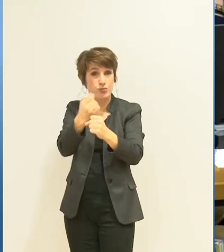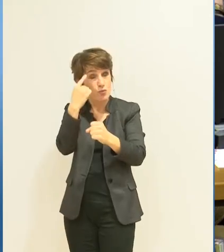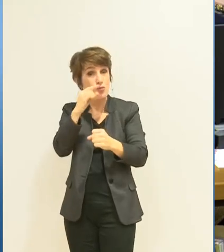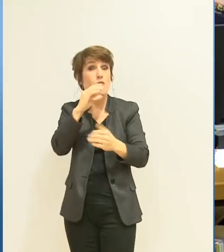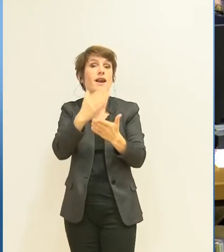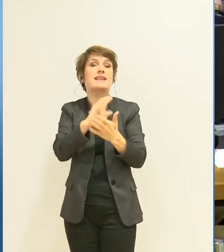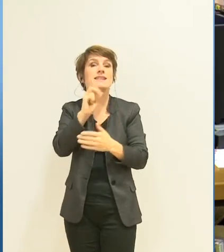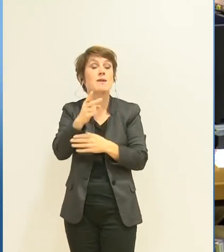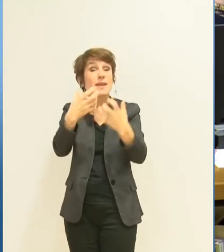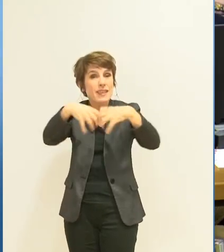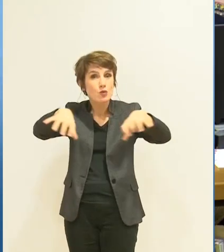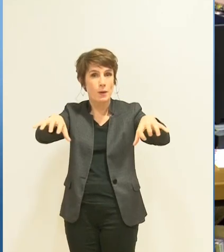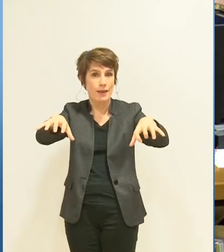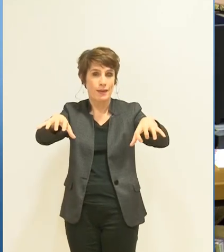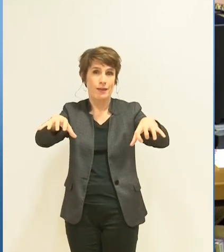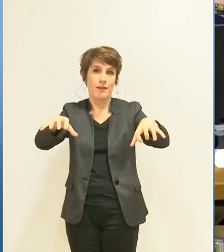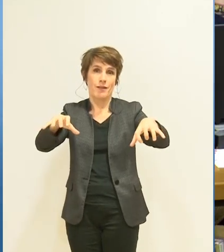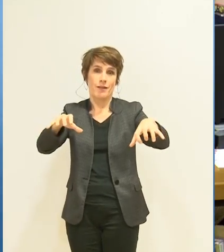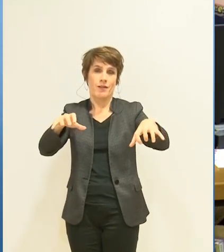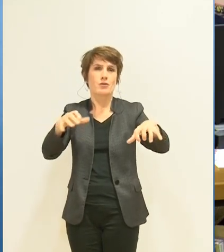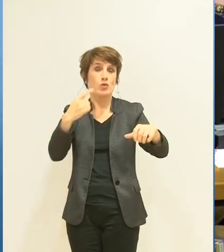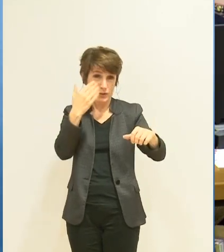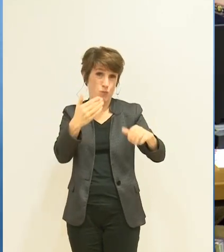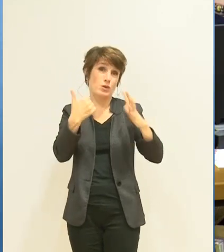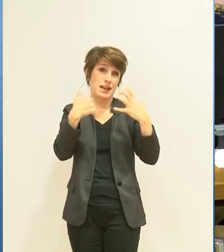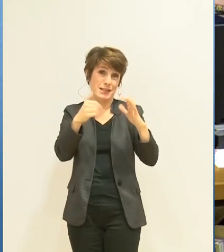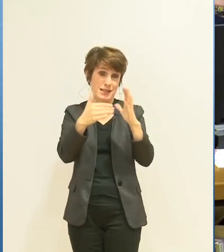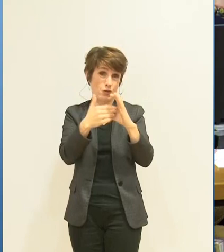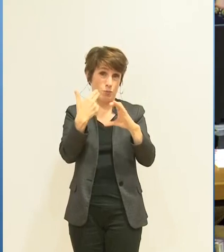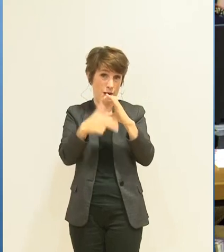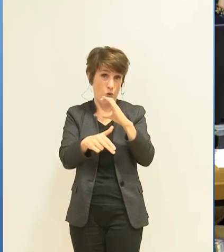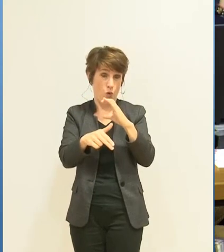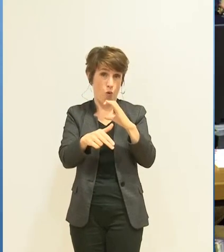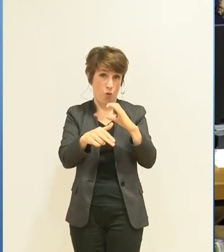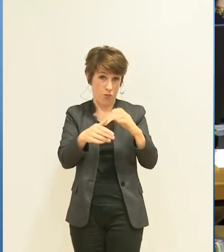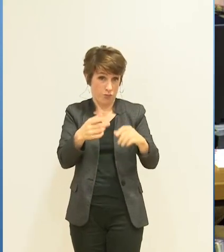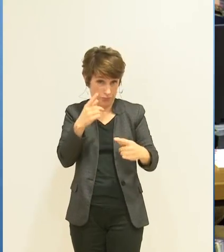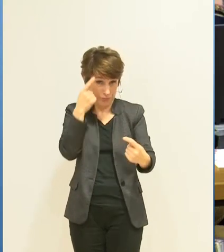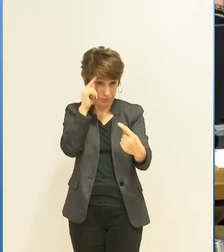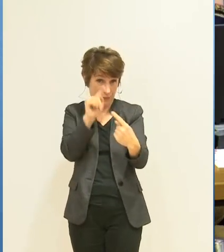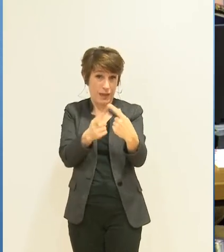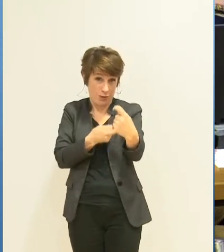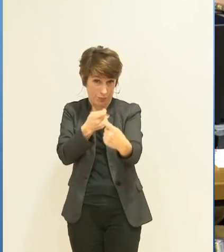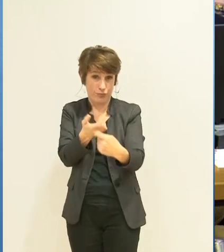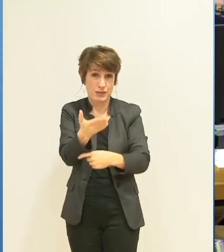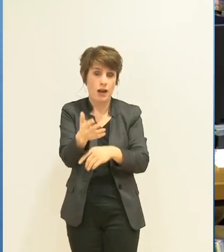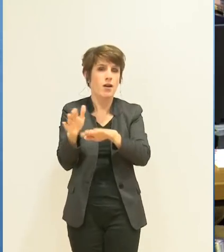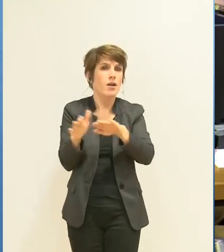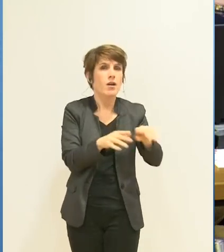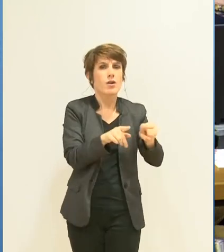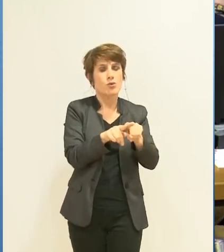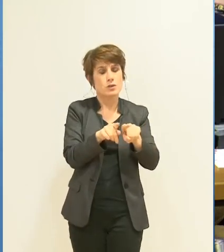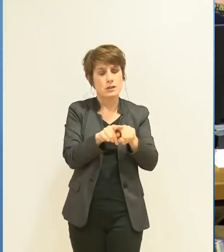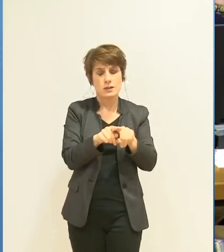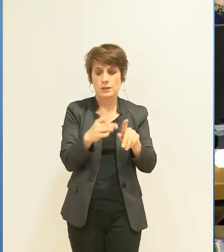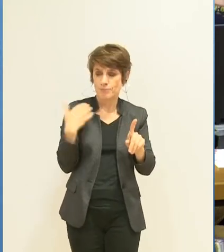donc six ans les 600000 euros ces années ci c'est aussi prendre en compte des retards qui a pu y